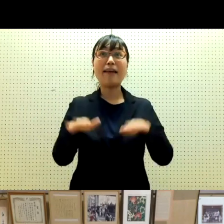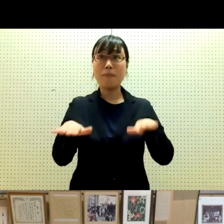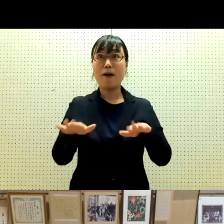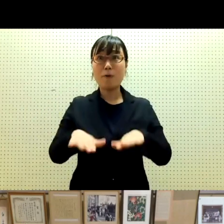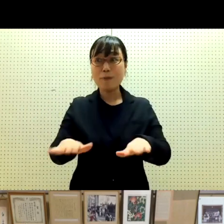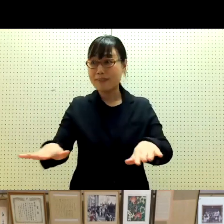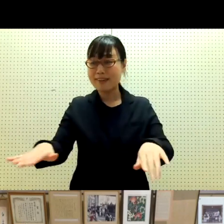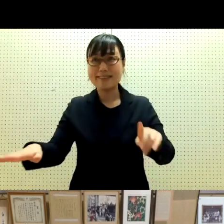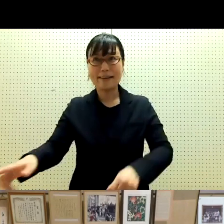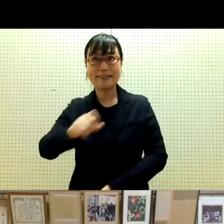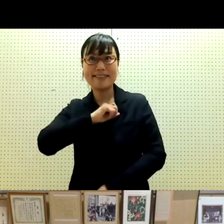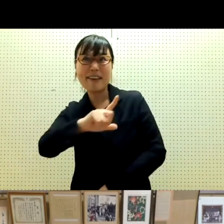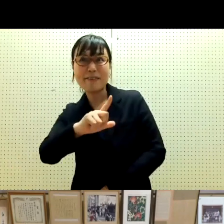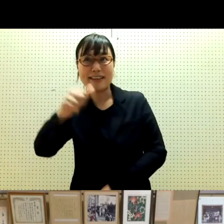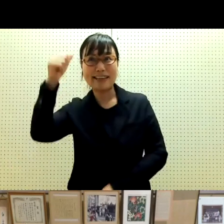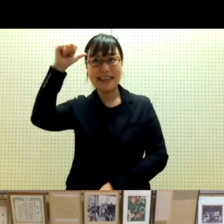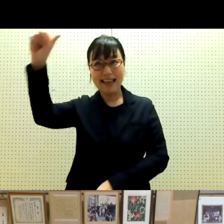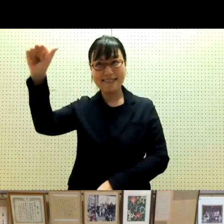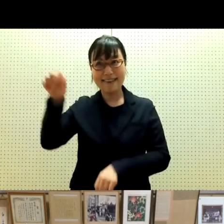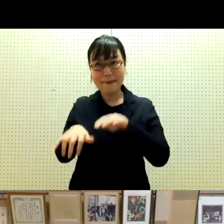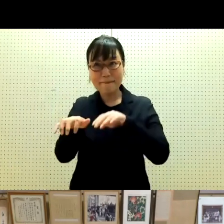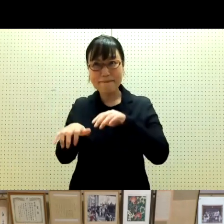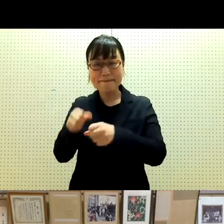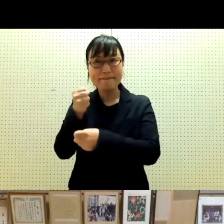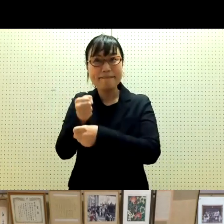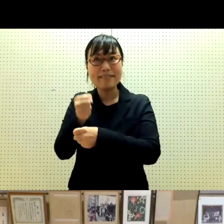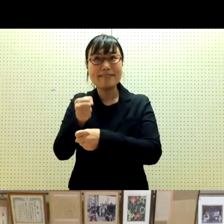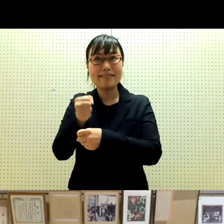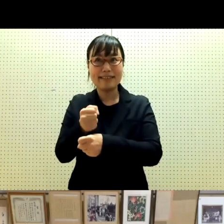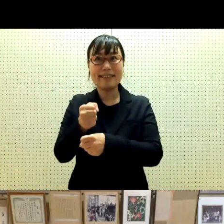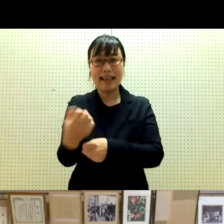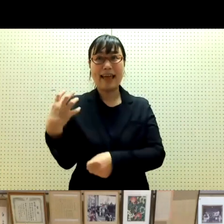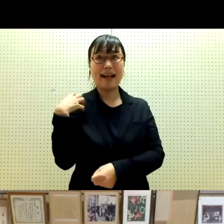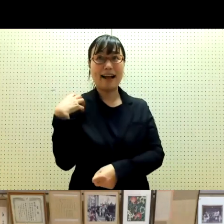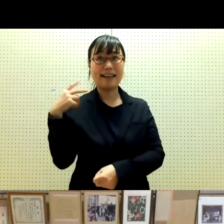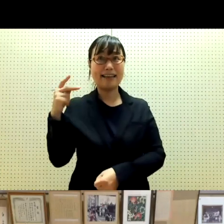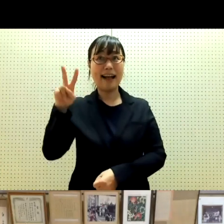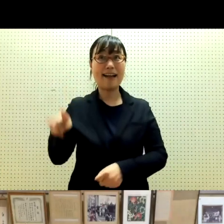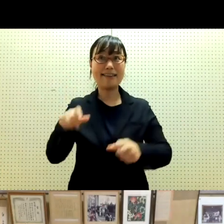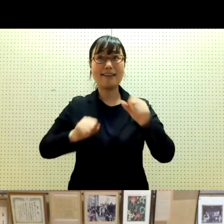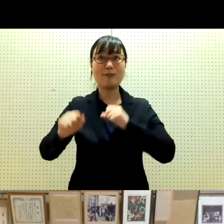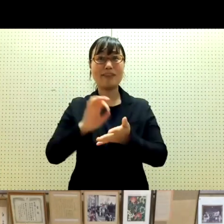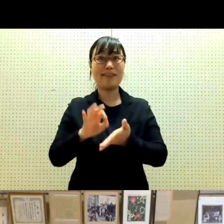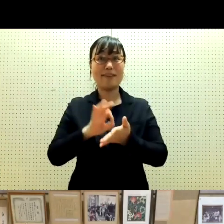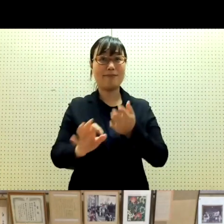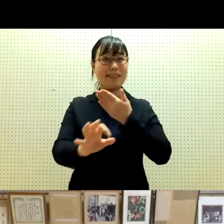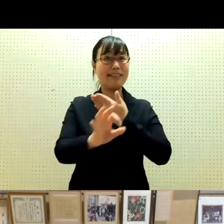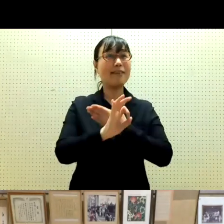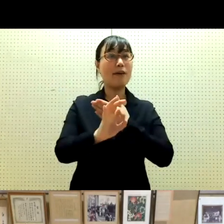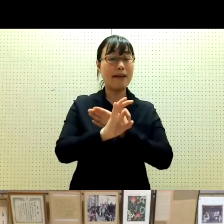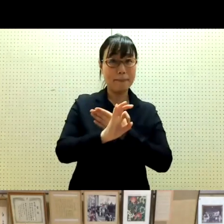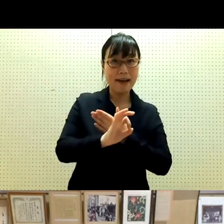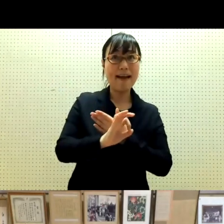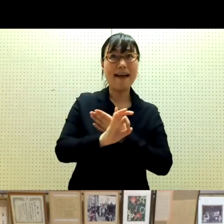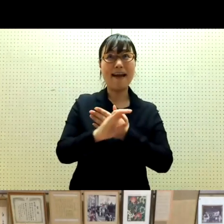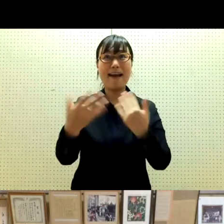ンケートを作り、係活動などでも利用しています。例えばクラス遊び係はアンケートを使ってクラス